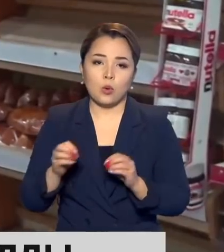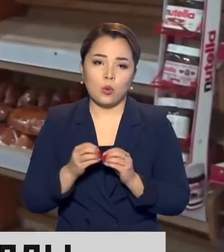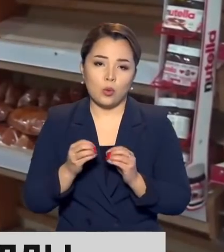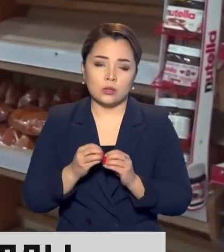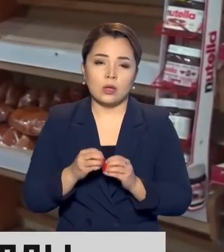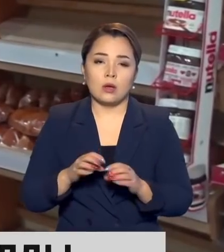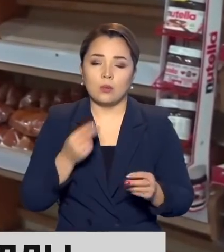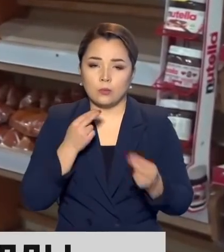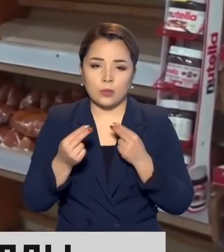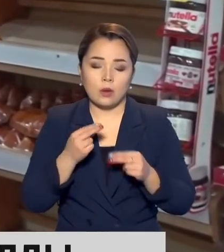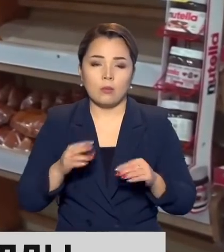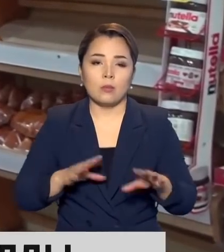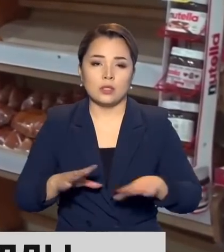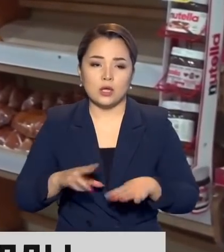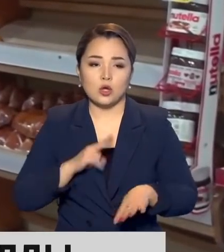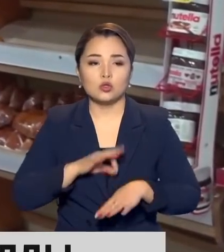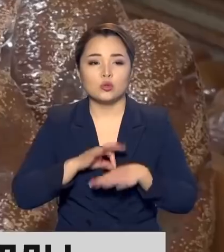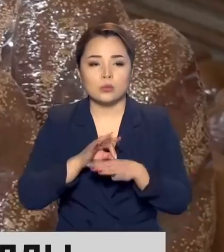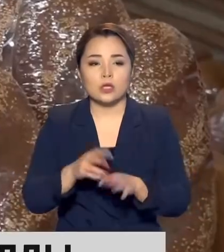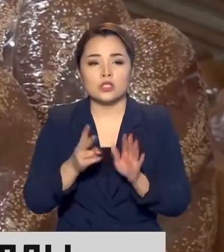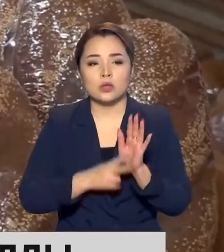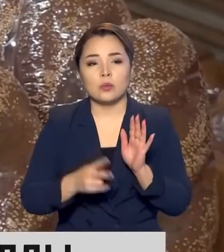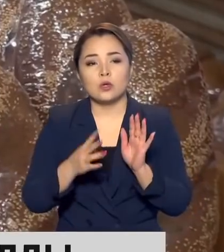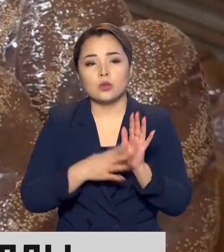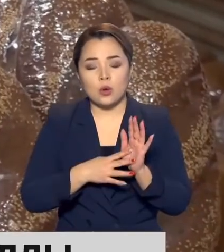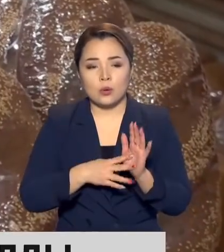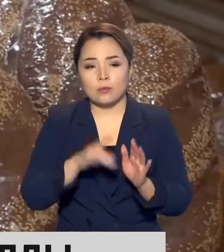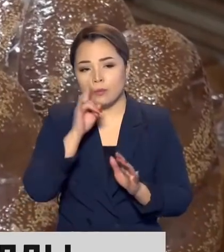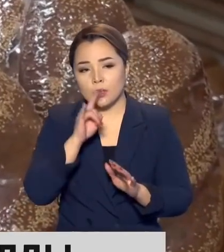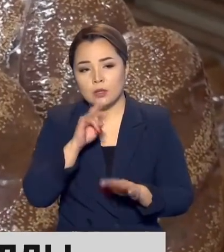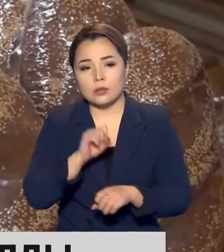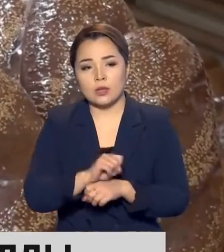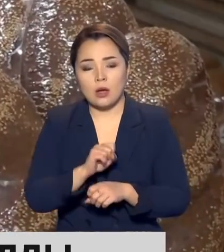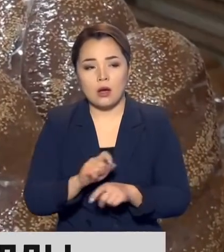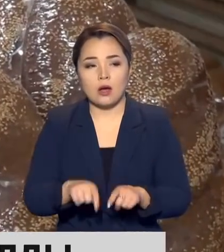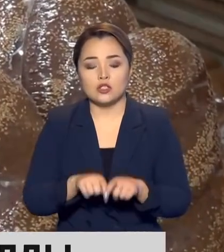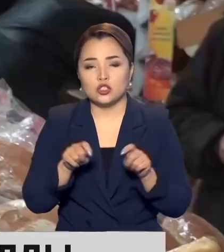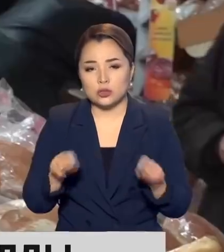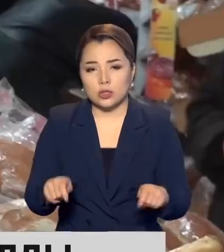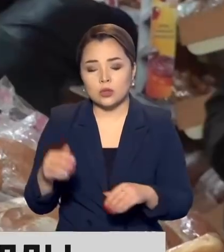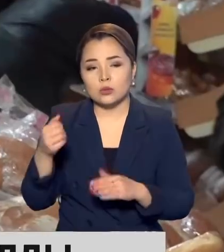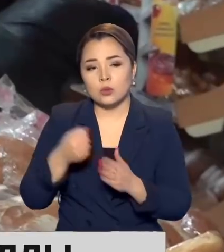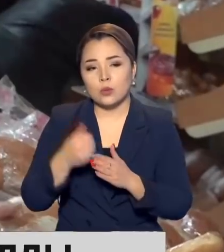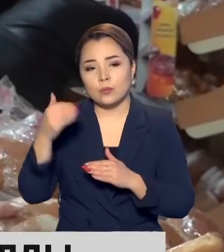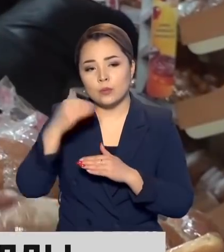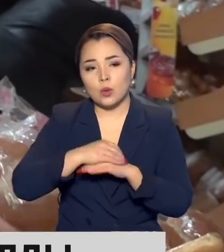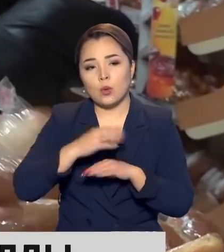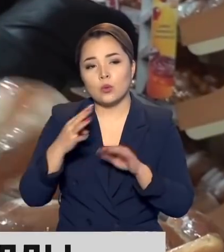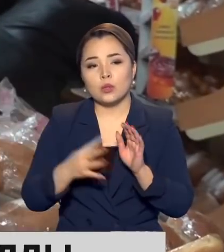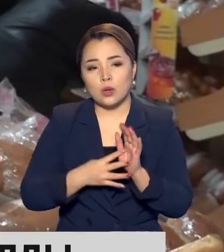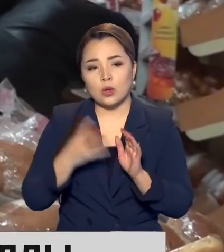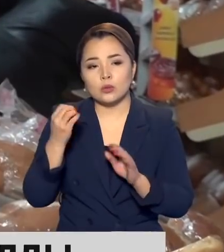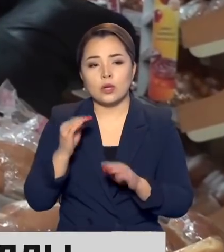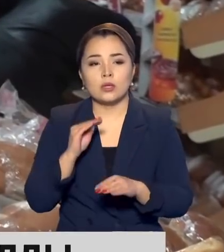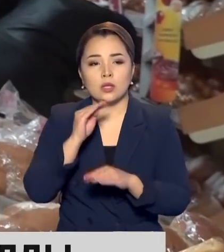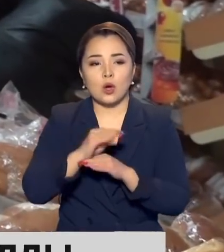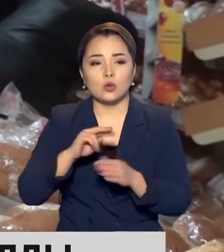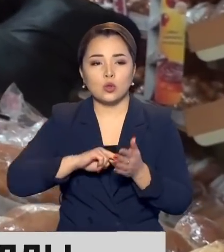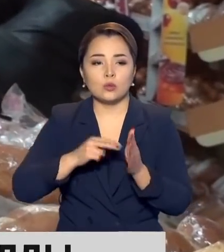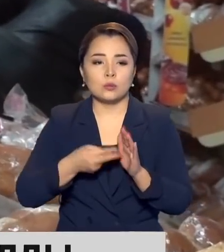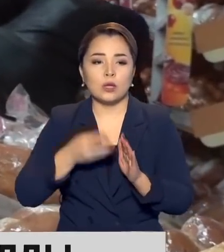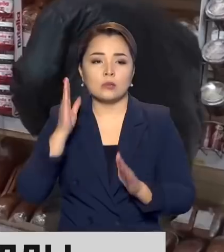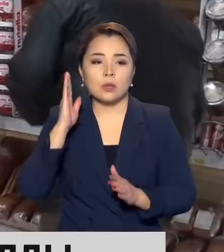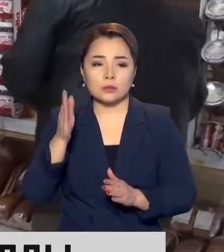істеп тұр. 79 жанар жағармай бекеттері ашылды. Кешке дейін тағы да 19-ы қосылады деп